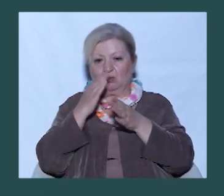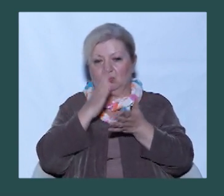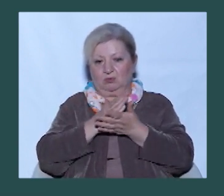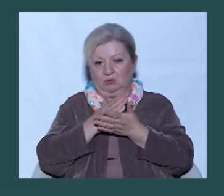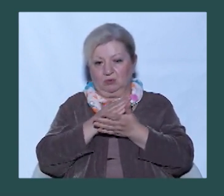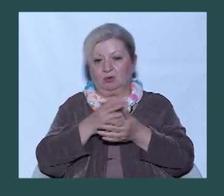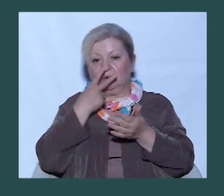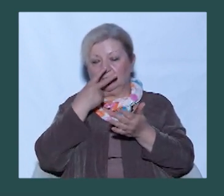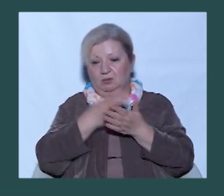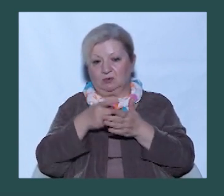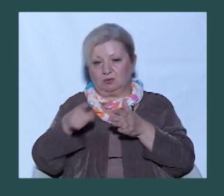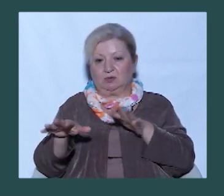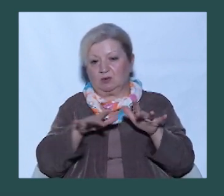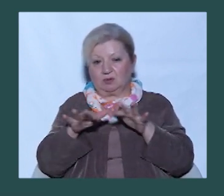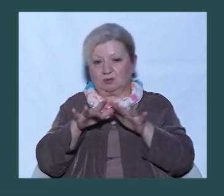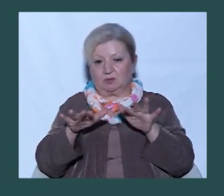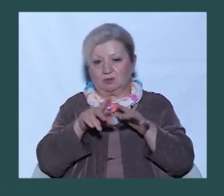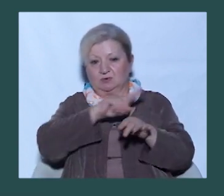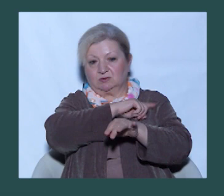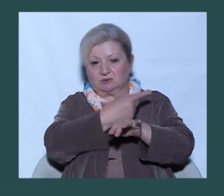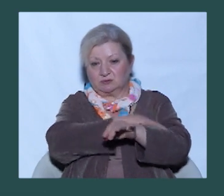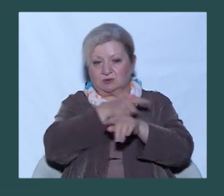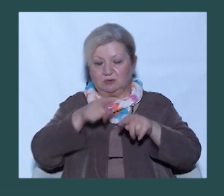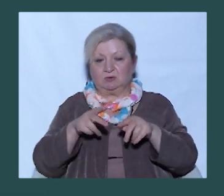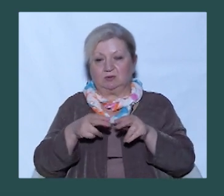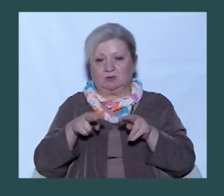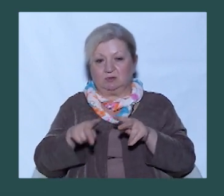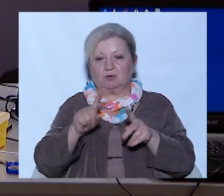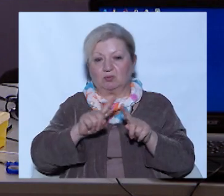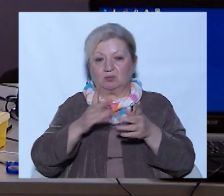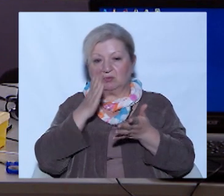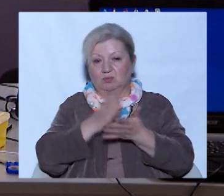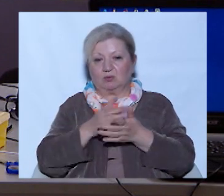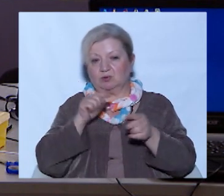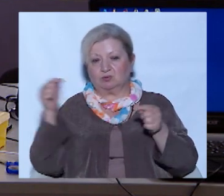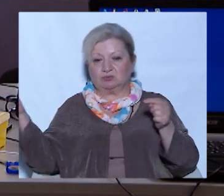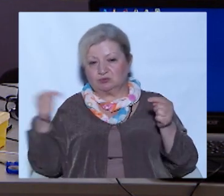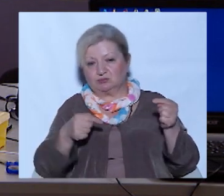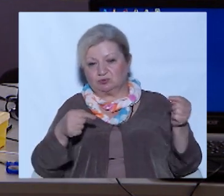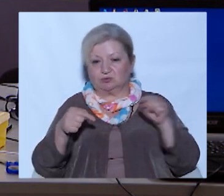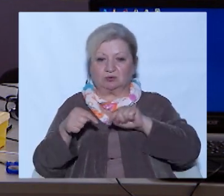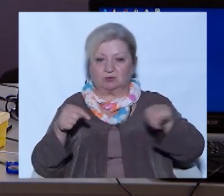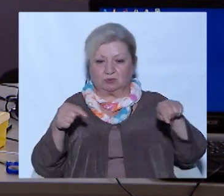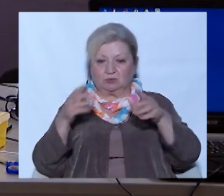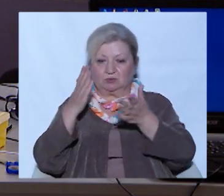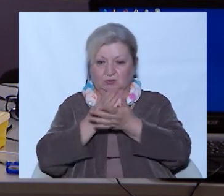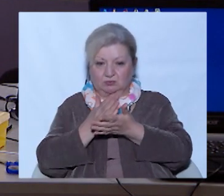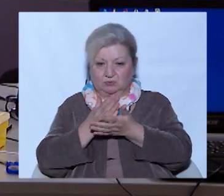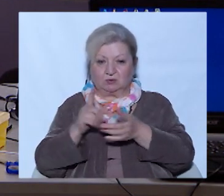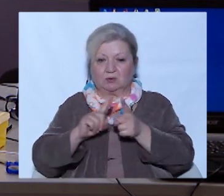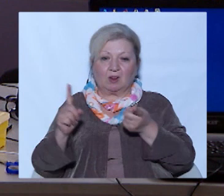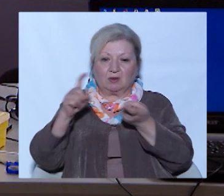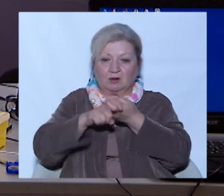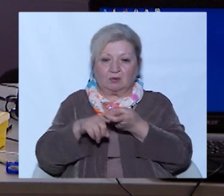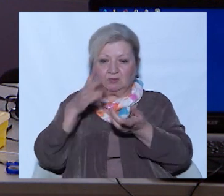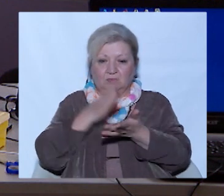და შევხედოთ ამას. ელექტრომამოძრავებელი ძალები, ანუ იგივე ძაბები, რომელიც არის შემომავალ და გამომავალ